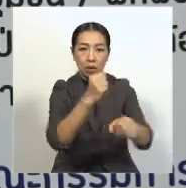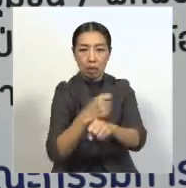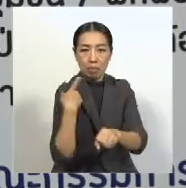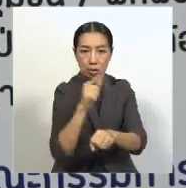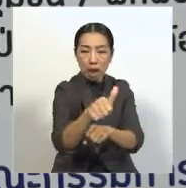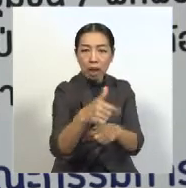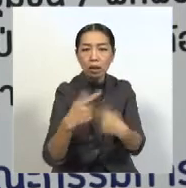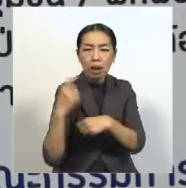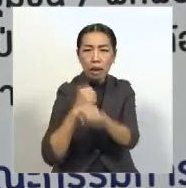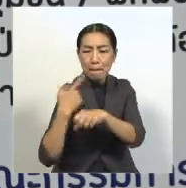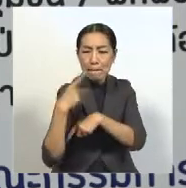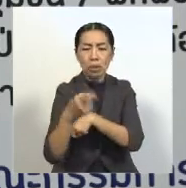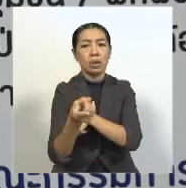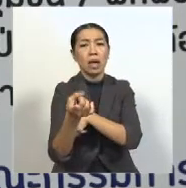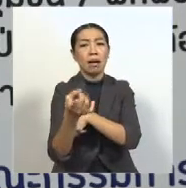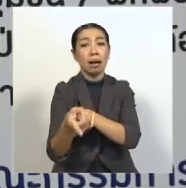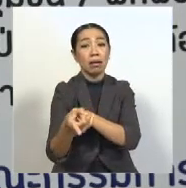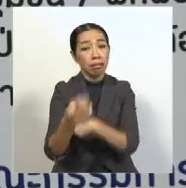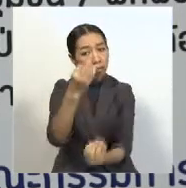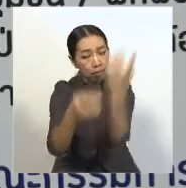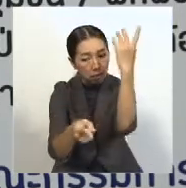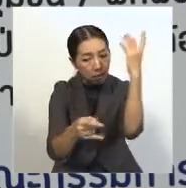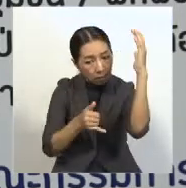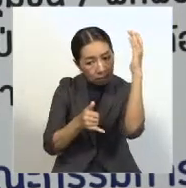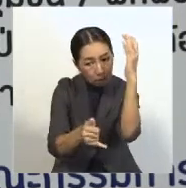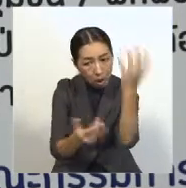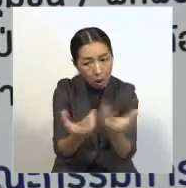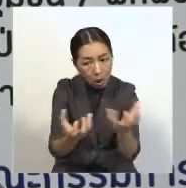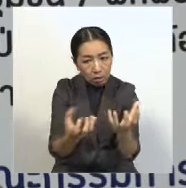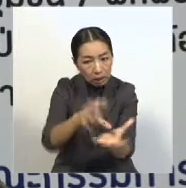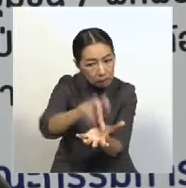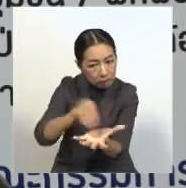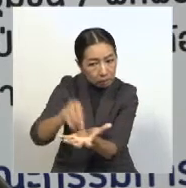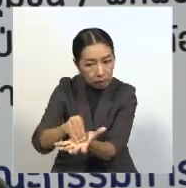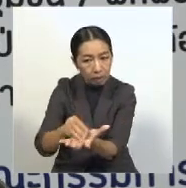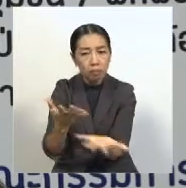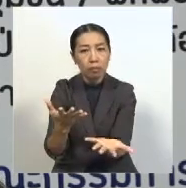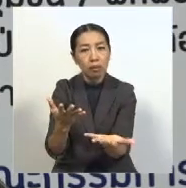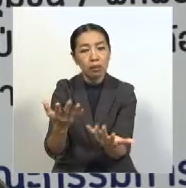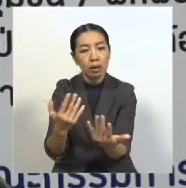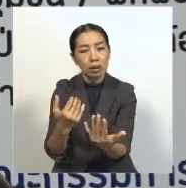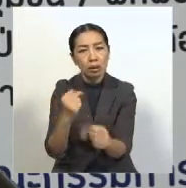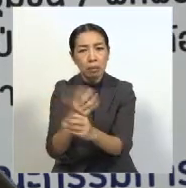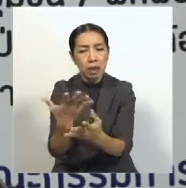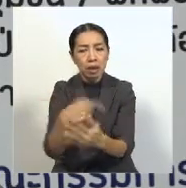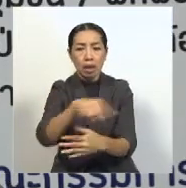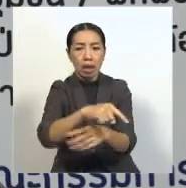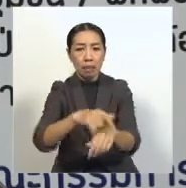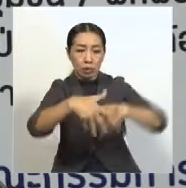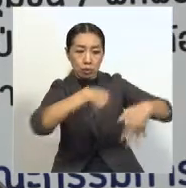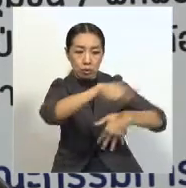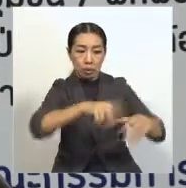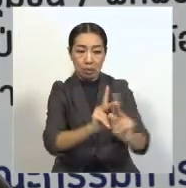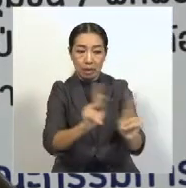อบเขตไหนเก็บหาของป่าได้มากน้อยแค่ไหนแล้วก็จะทำยังไงให้กรรมการเนี่ยเขา